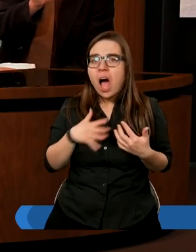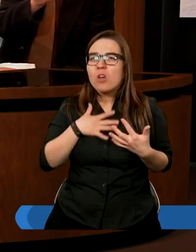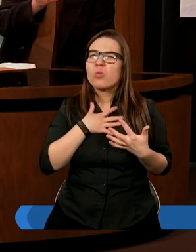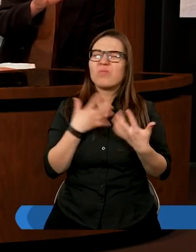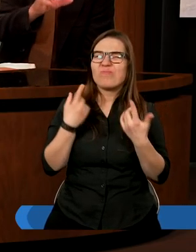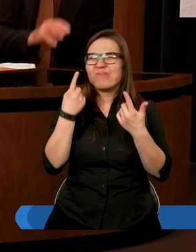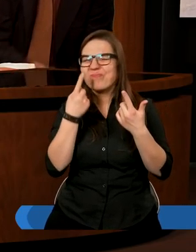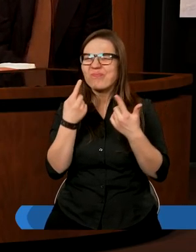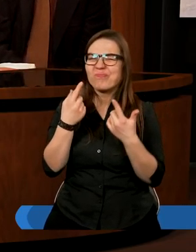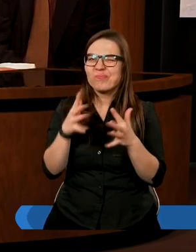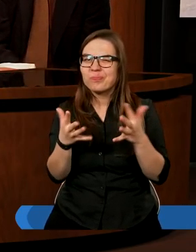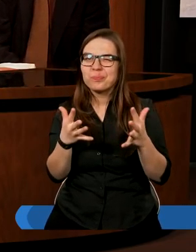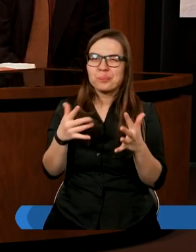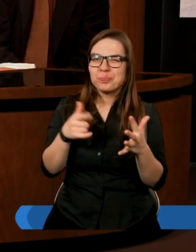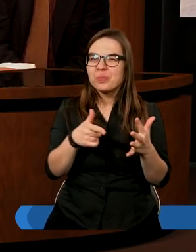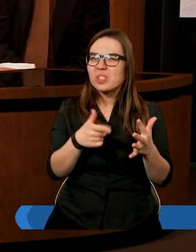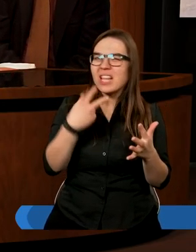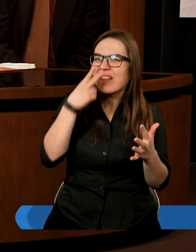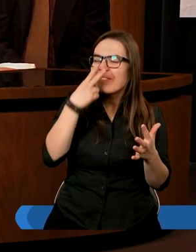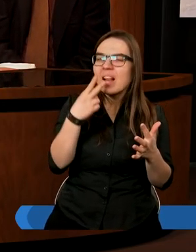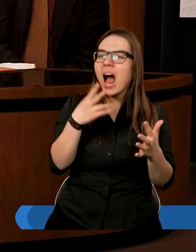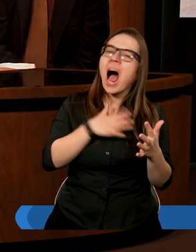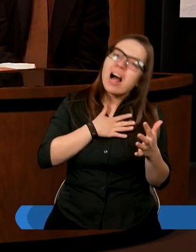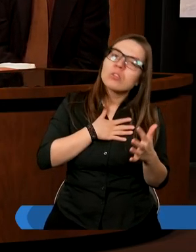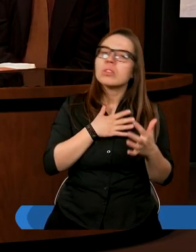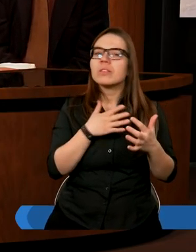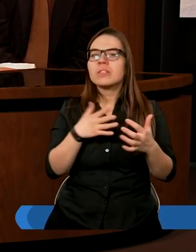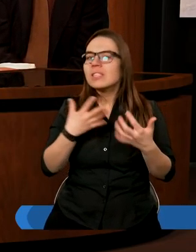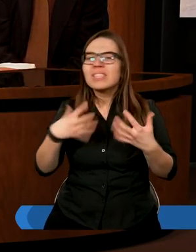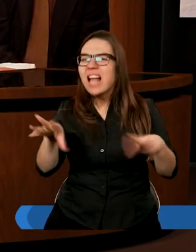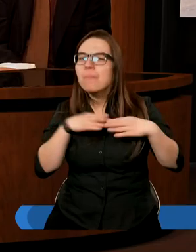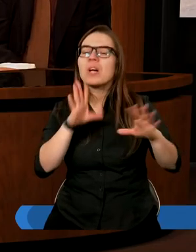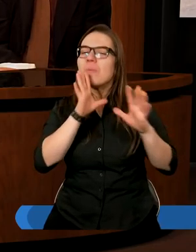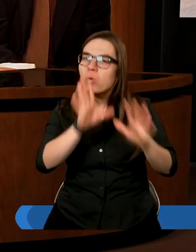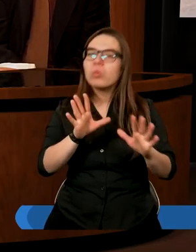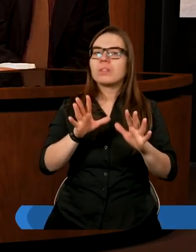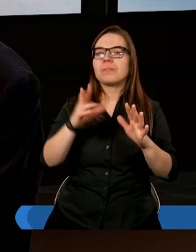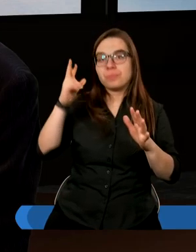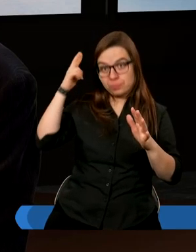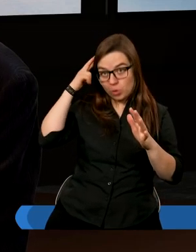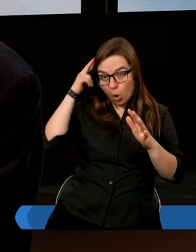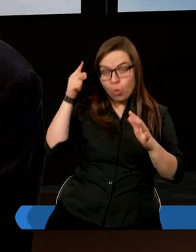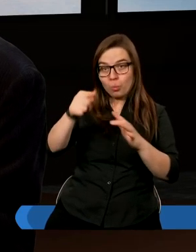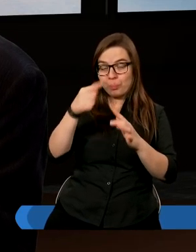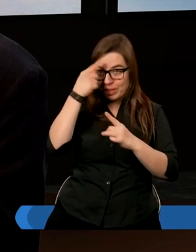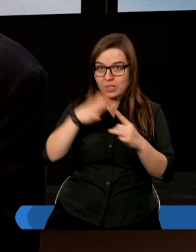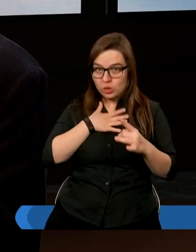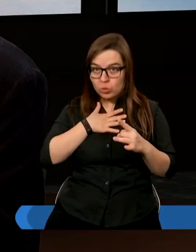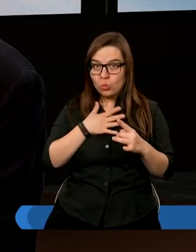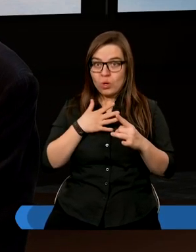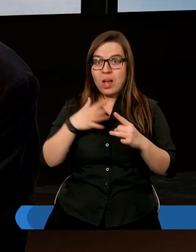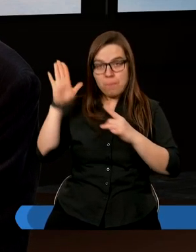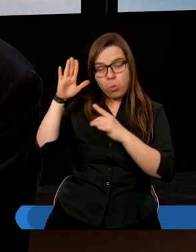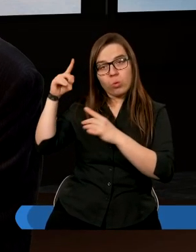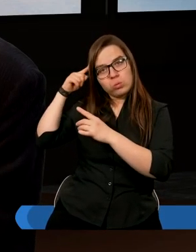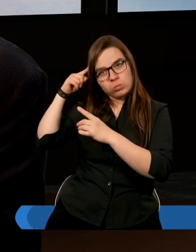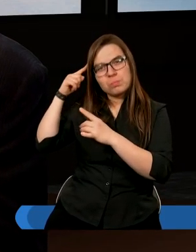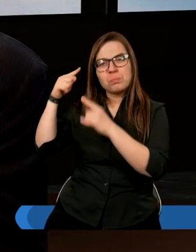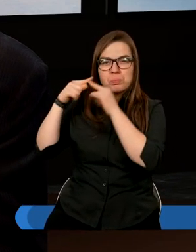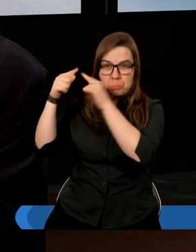końca jeszcze. Tym się nie przejmuj. Jeżeli zrozumiałeś moją myśl,